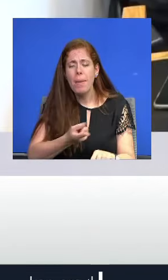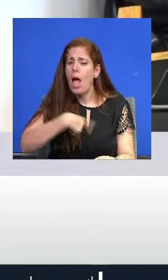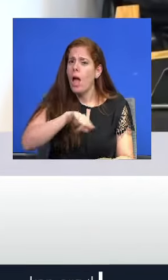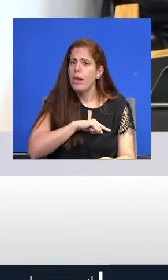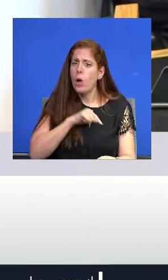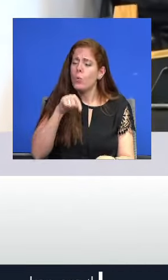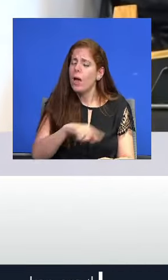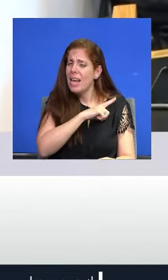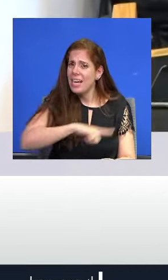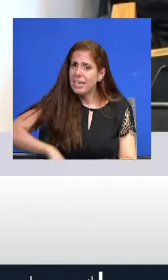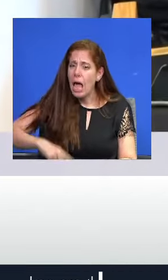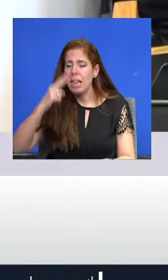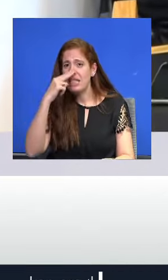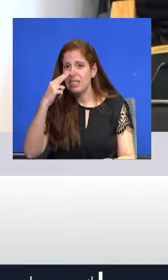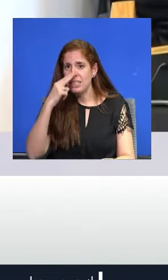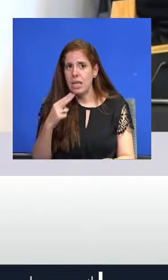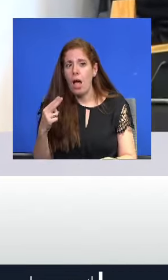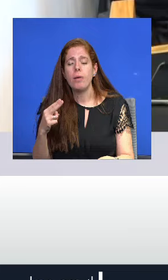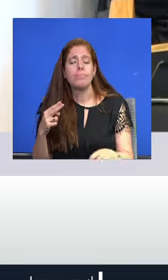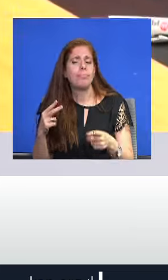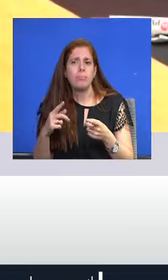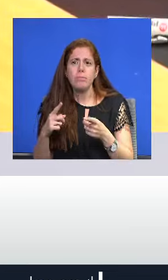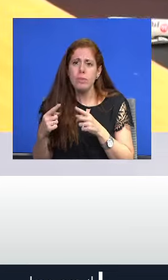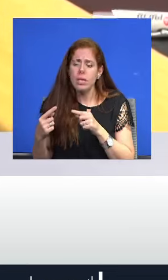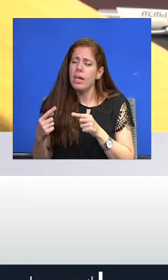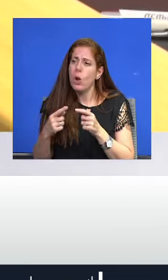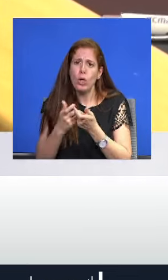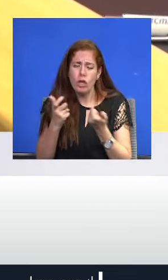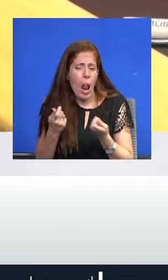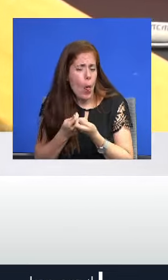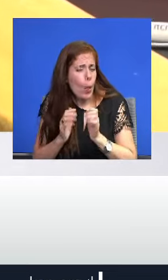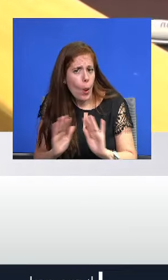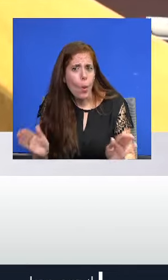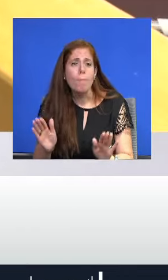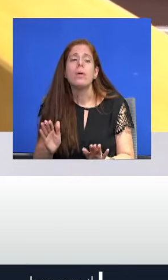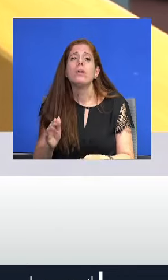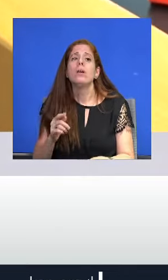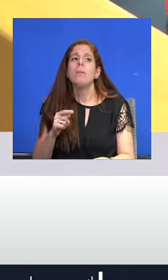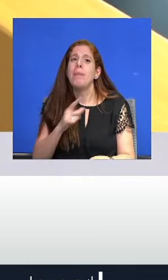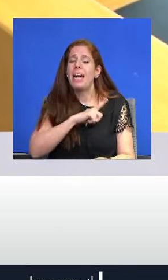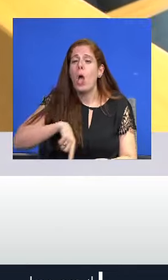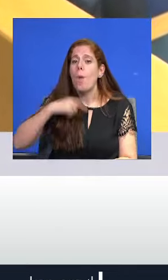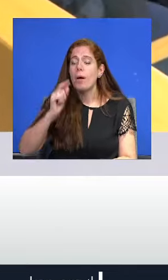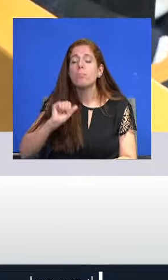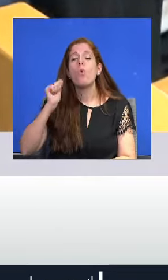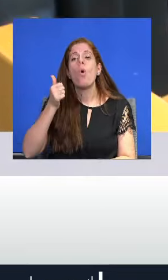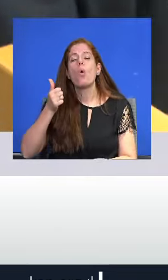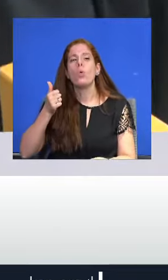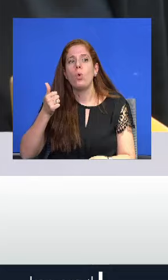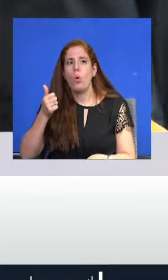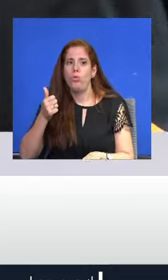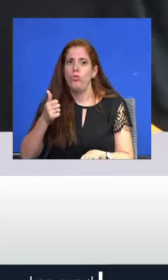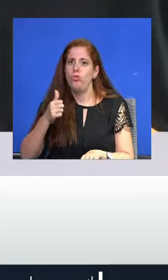העירייה ניסתה, לא התפשרה איתנו על כלום, בית המשפט ניסה לגשר, בעירייה מוסרים, ראש יהודי הפר החלטת עירייה, הפר החלטת בית